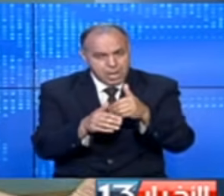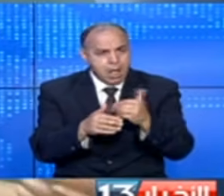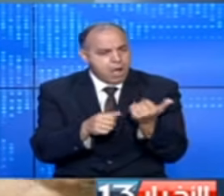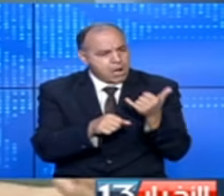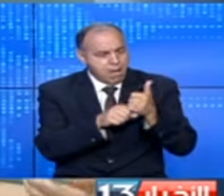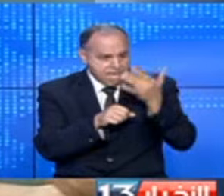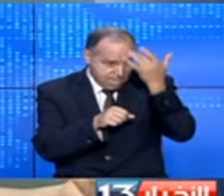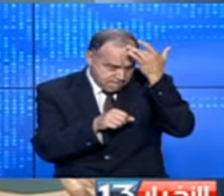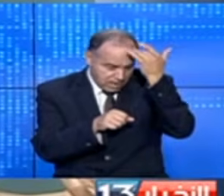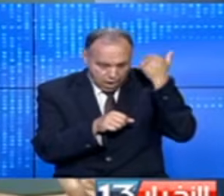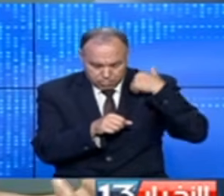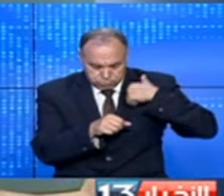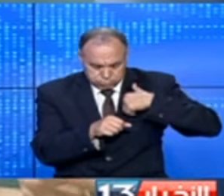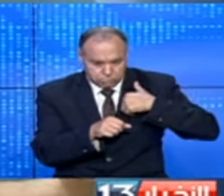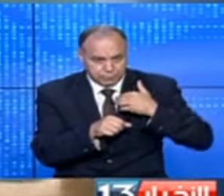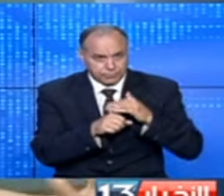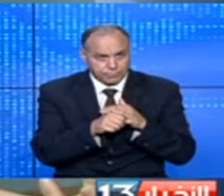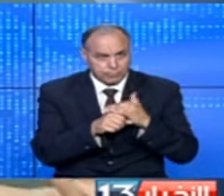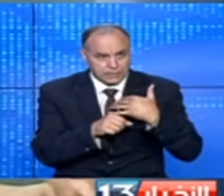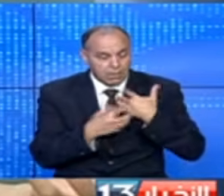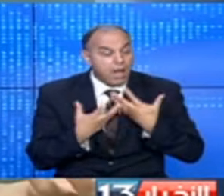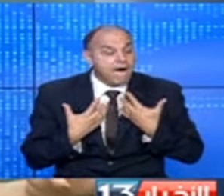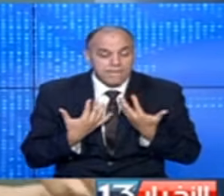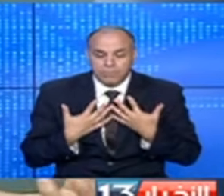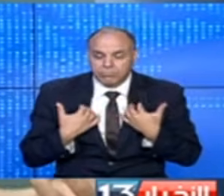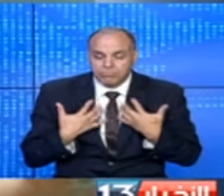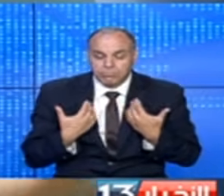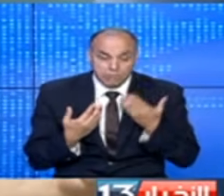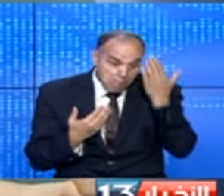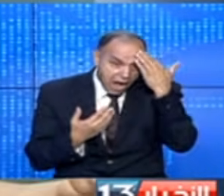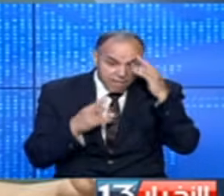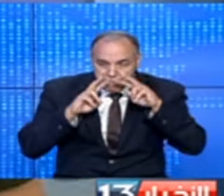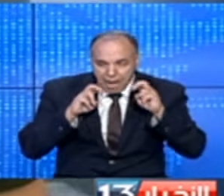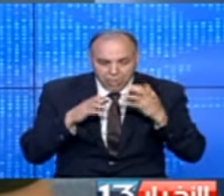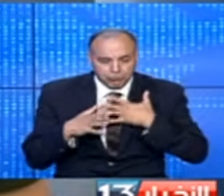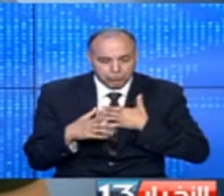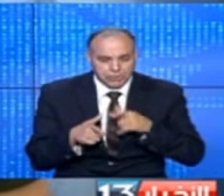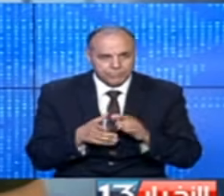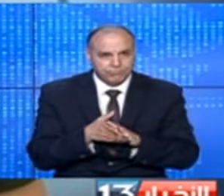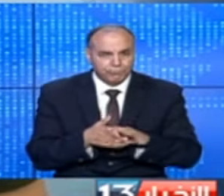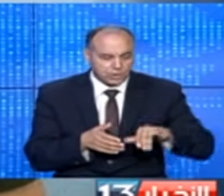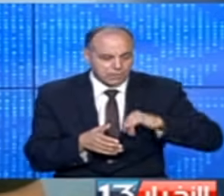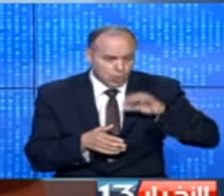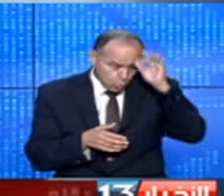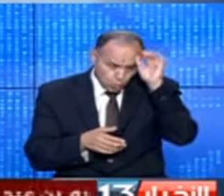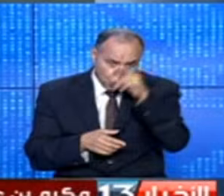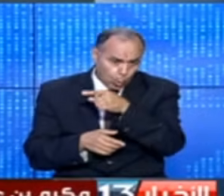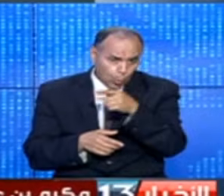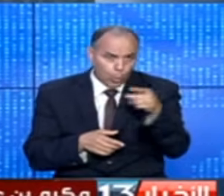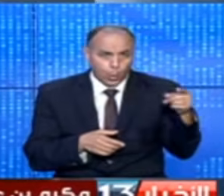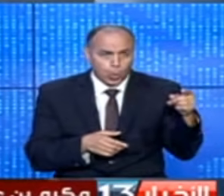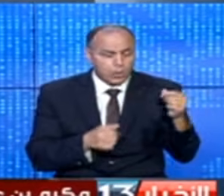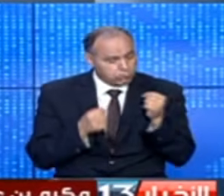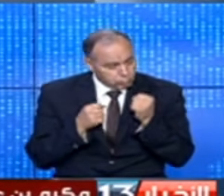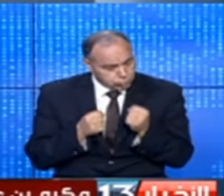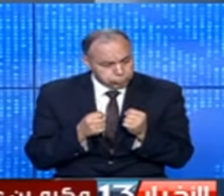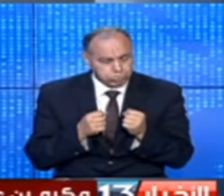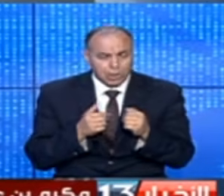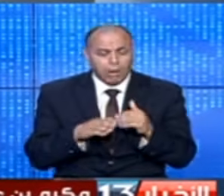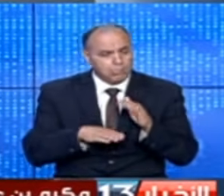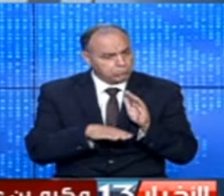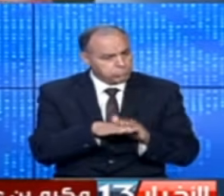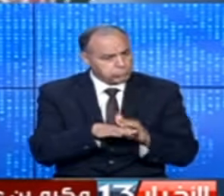نحبوا نبعثوا فيه روح الشغف والمعرفة والبحث. الشباب التوانسه الكل عندهم برشا قدرات،